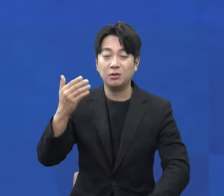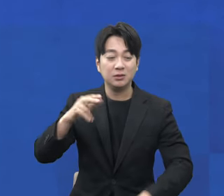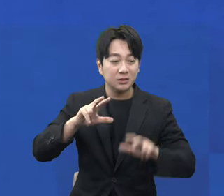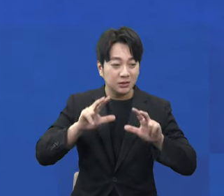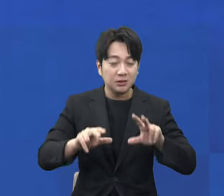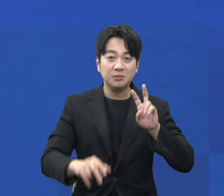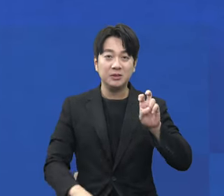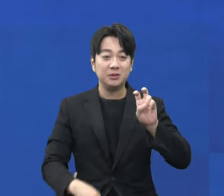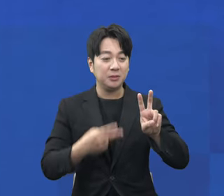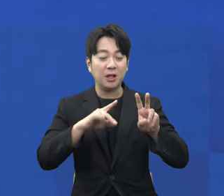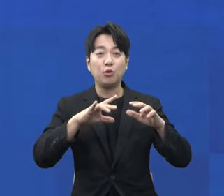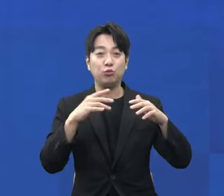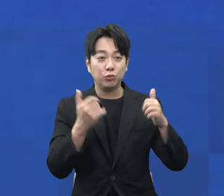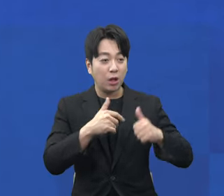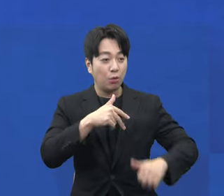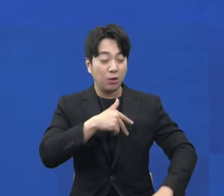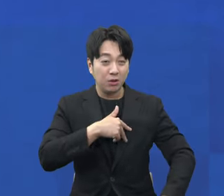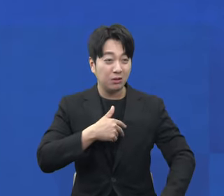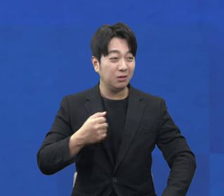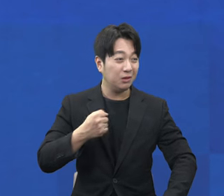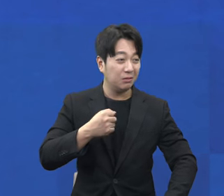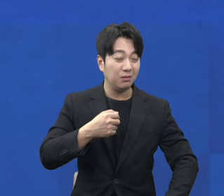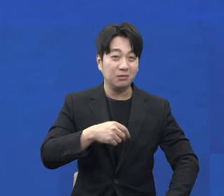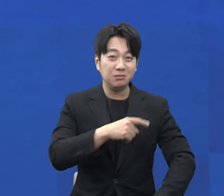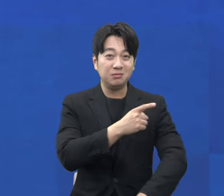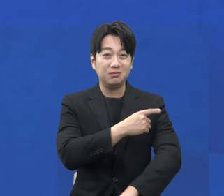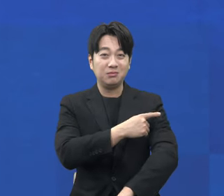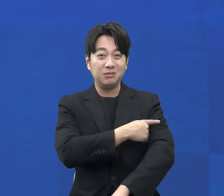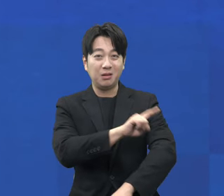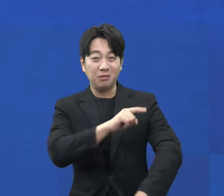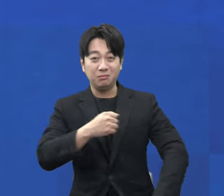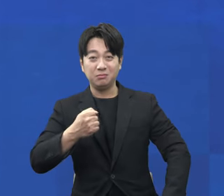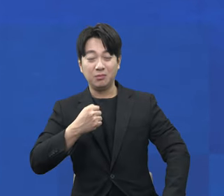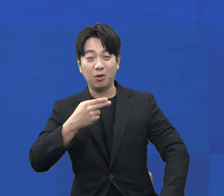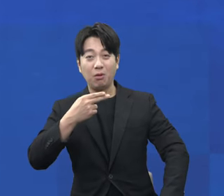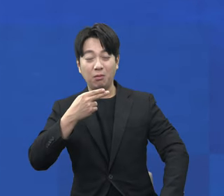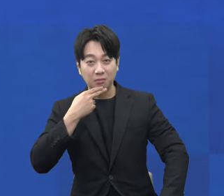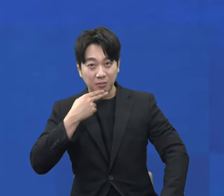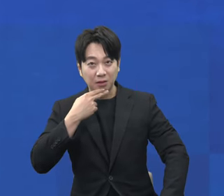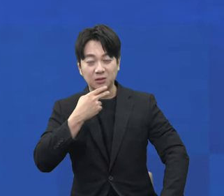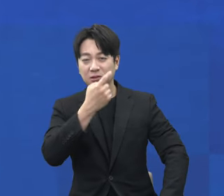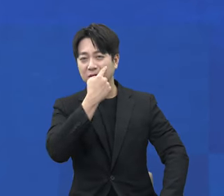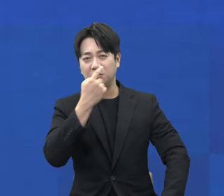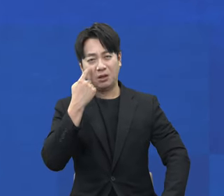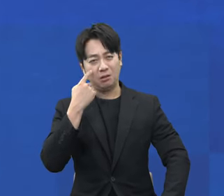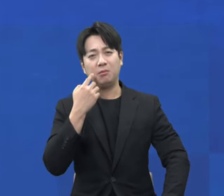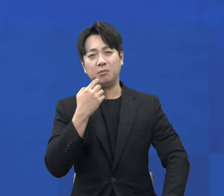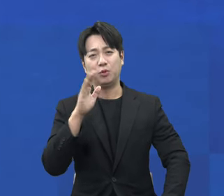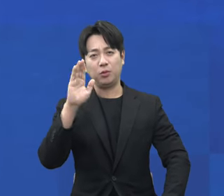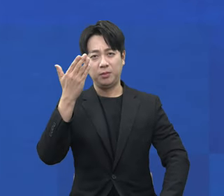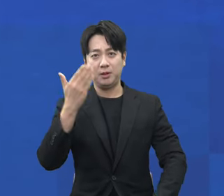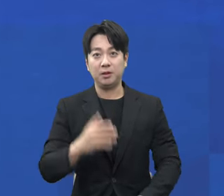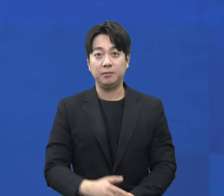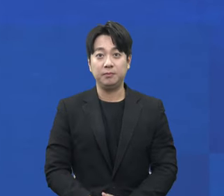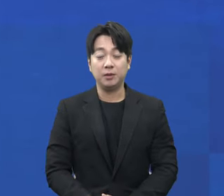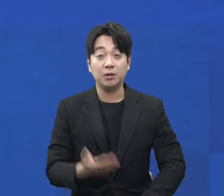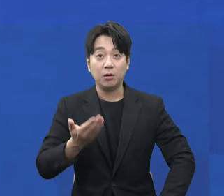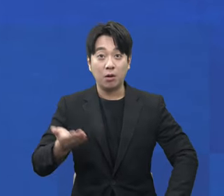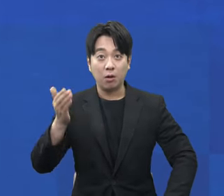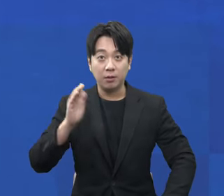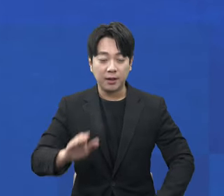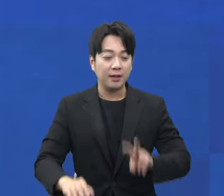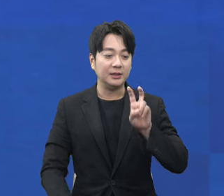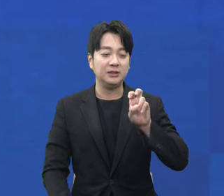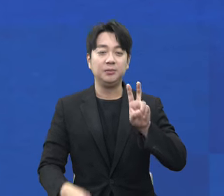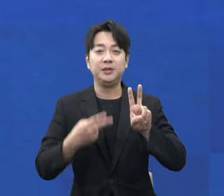증명하는 것 그 이상도 그 이하도 아닙니다. 하지만 장담합니다. 우리 22대 민주당 국회의원 선배들은